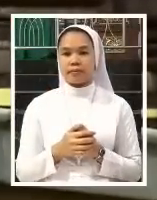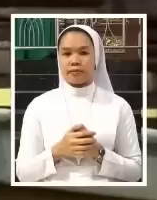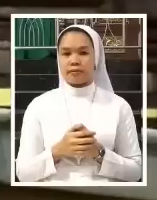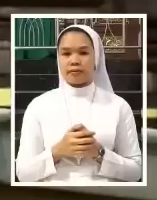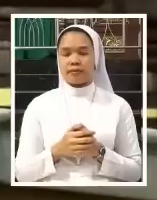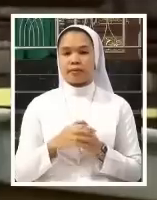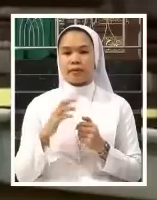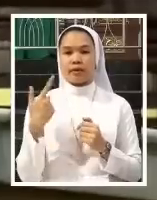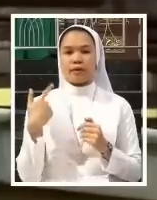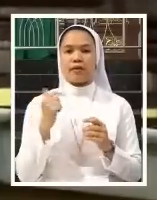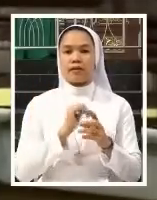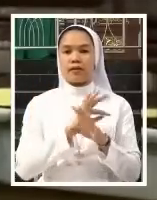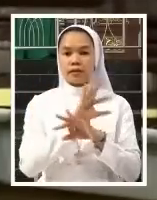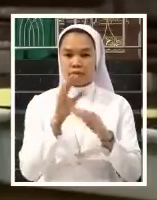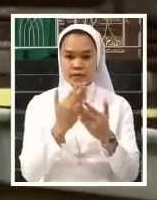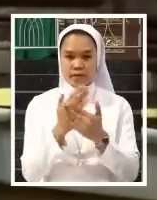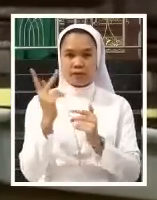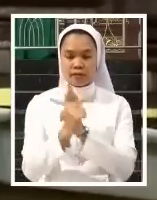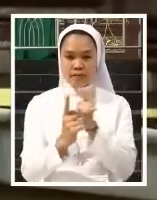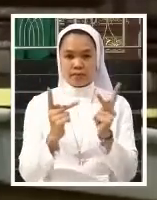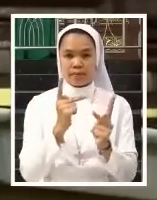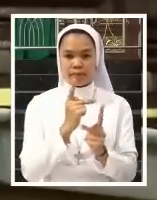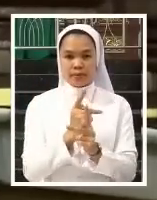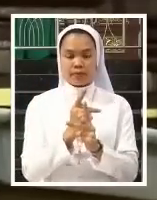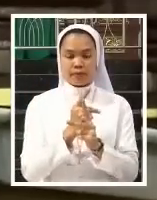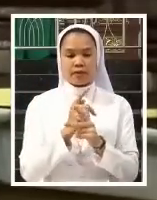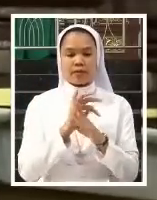Magranga kan gabos na namumundo.